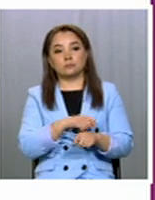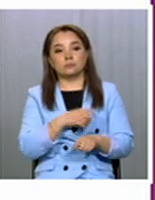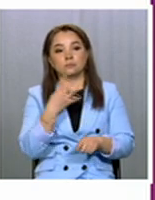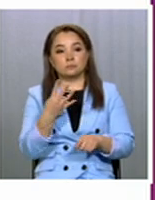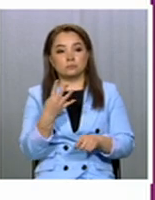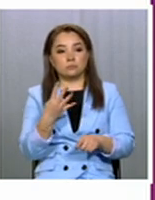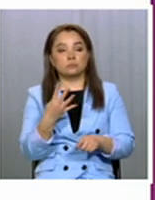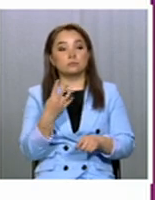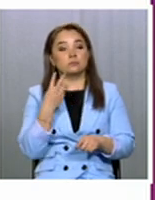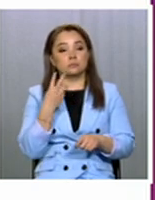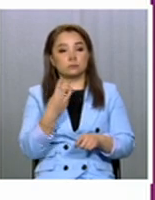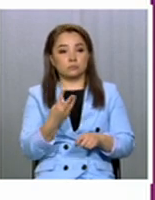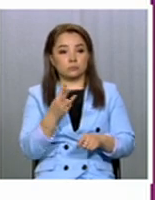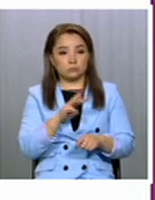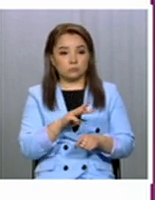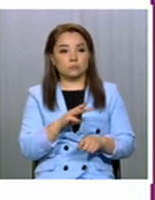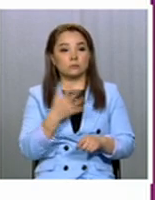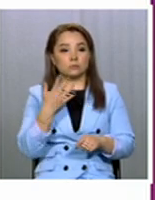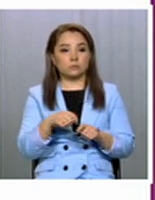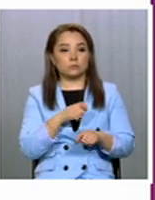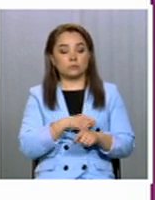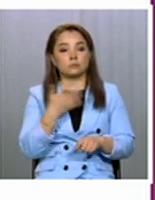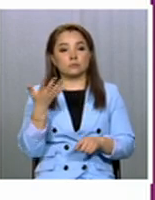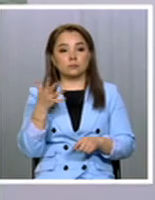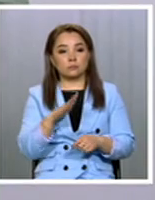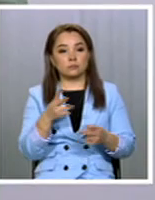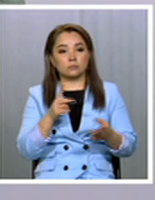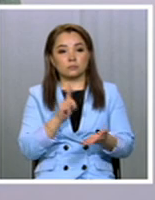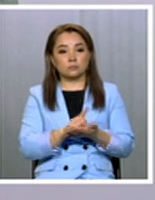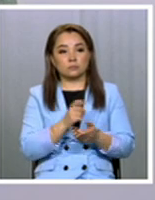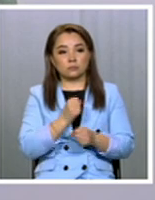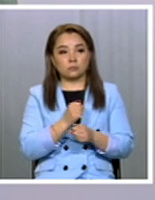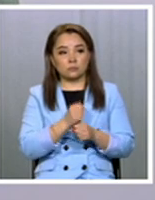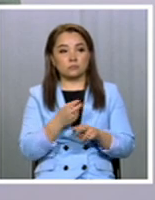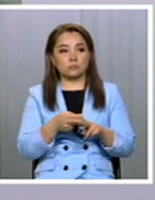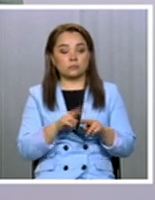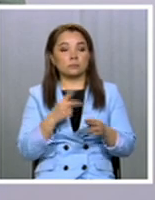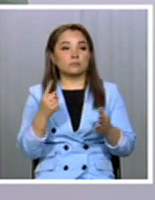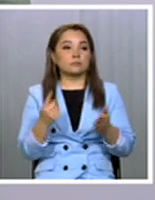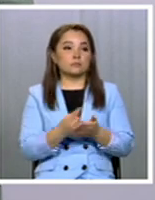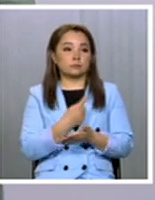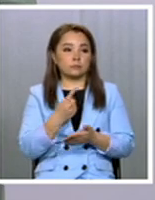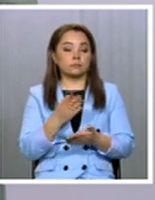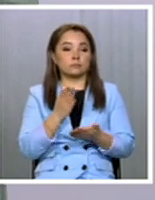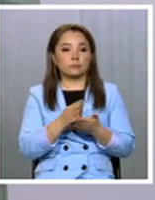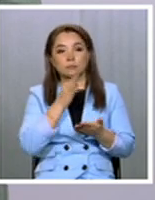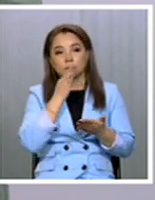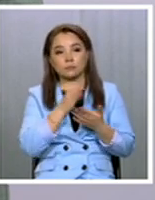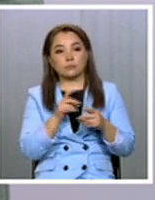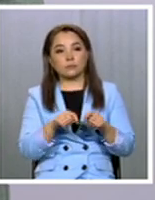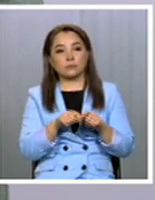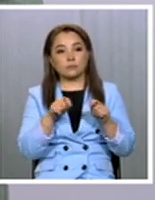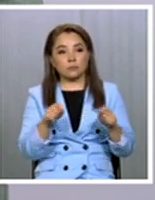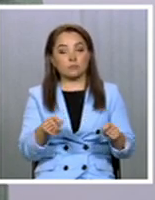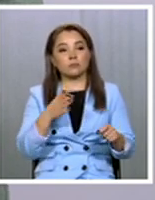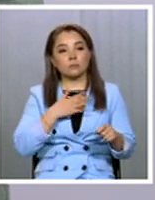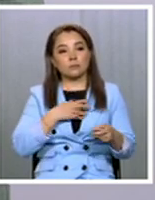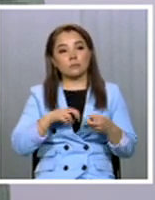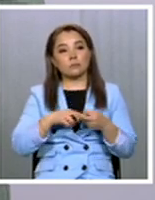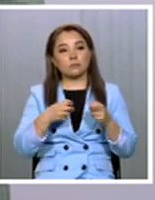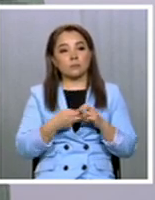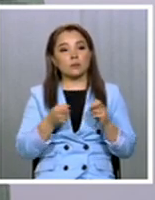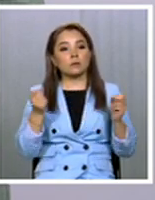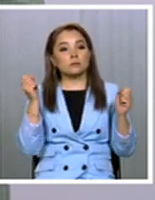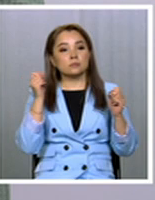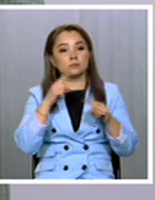бөлік және 5 метрдан 5 бөлік шығады екен. Енді алғашқы қадамымызға тоқталайық. Бұл бізде проблеманы анықтау